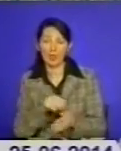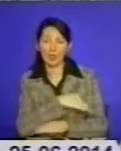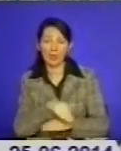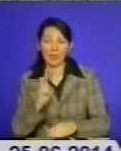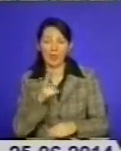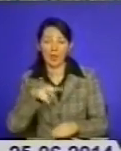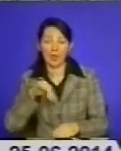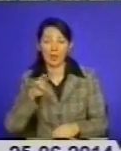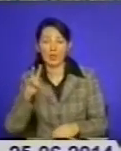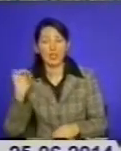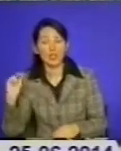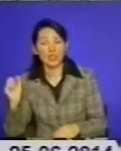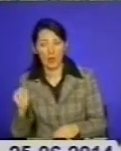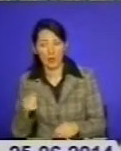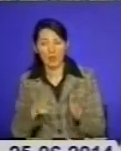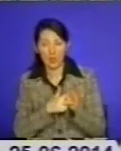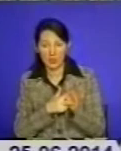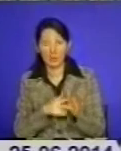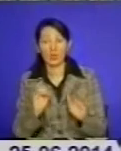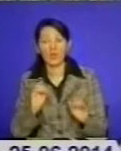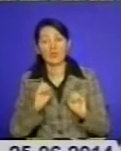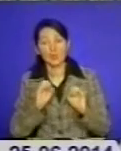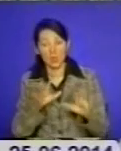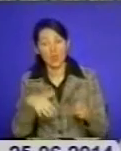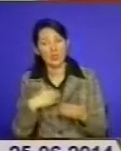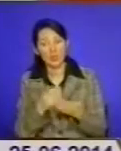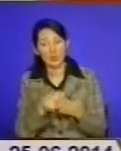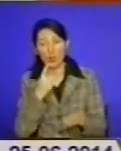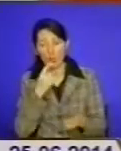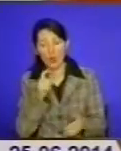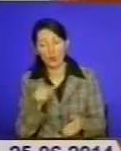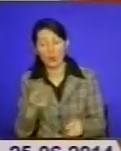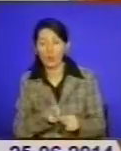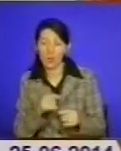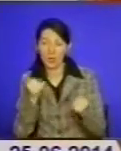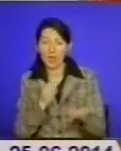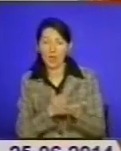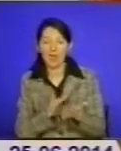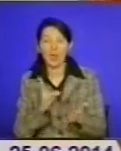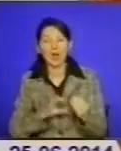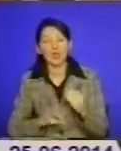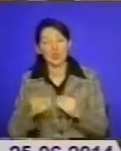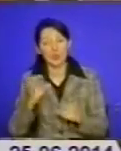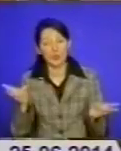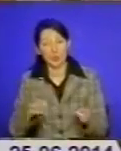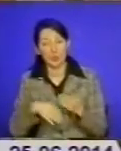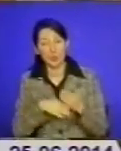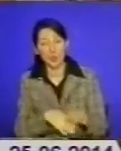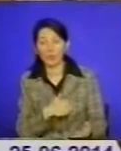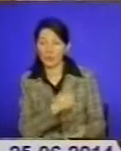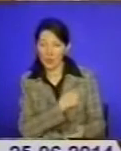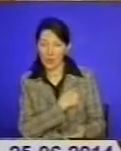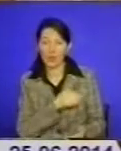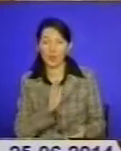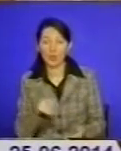людям, які знаходяться зараз на сході і потребують нашої допомоги. Бажаючих стати донорами і справді стало більше, принаймні так